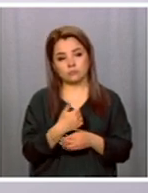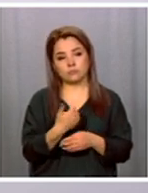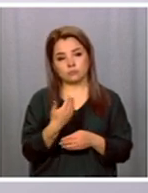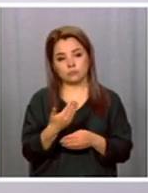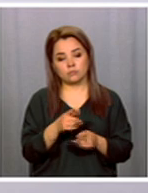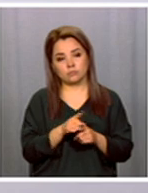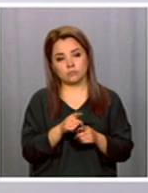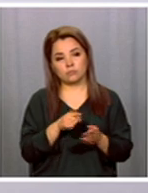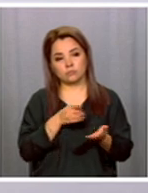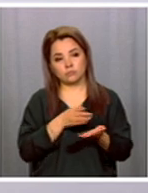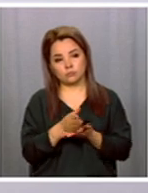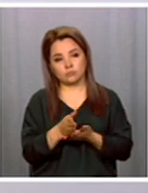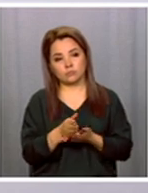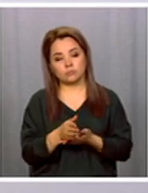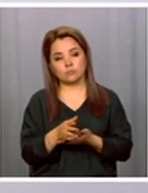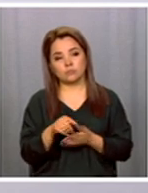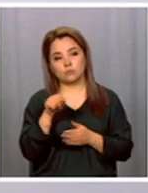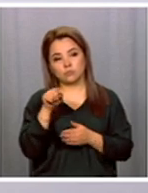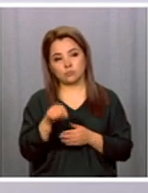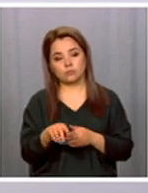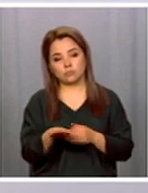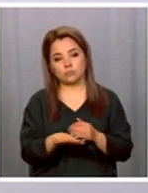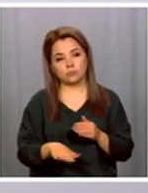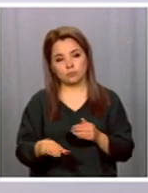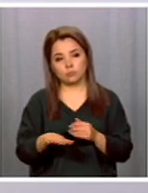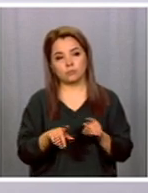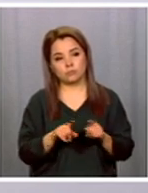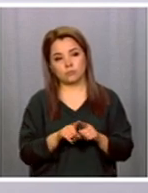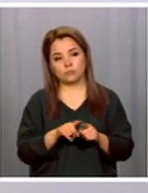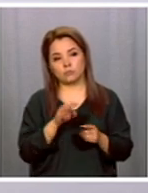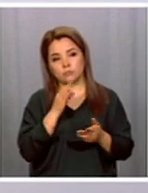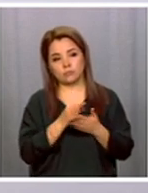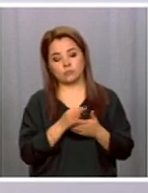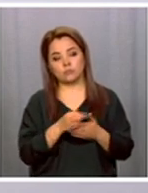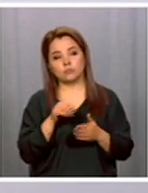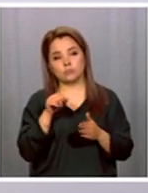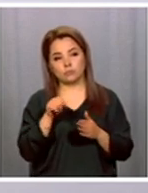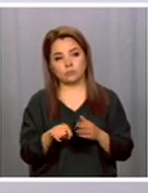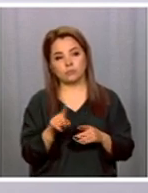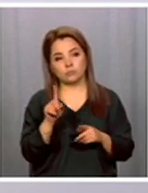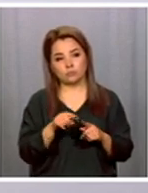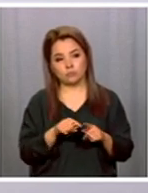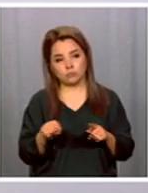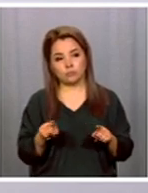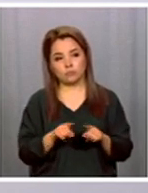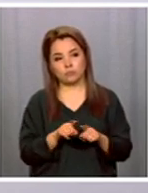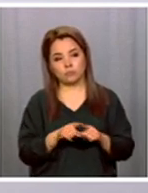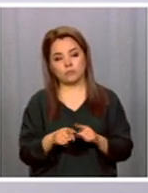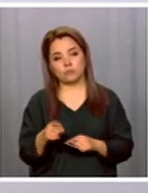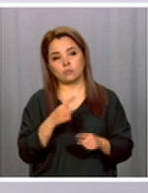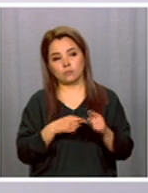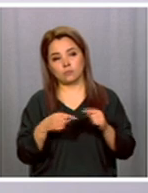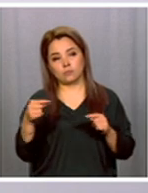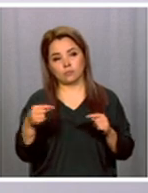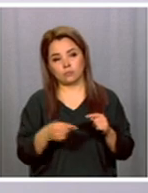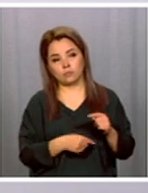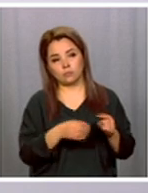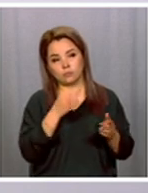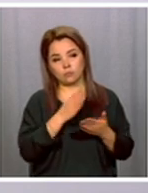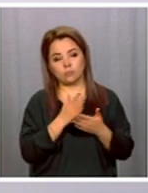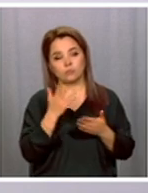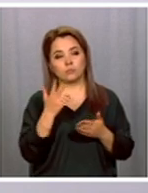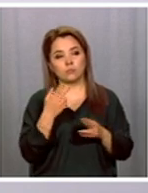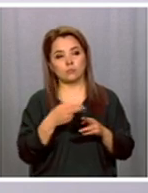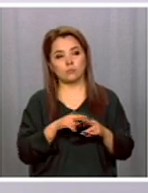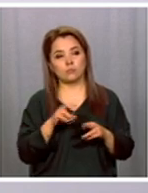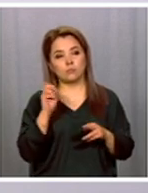айнаның төбесіне түседі екен. Бас оптикалық осқа қандай бұрышпен түссе, ол сондай бұрылышпен шағылады екен. Үшінші сәулеміз